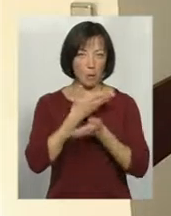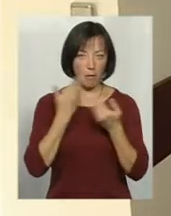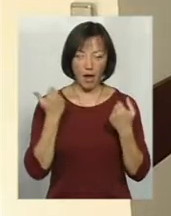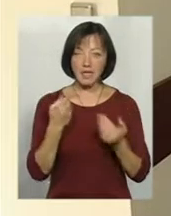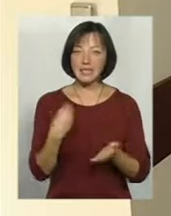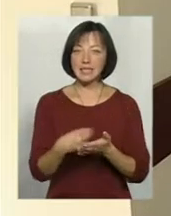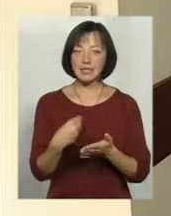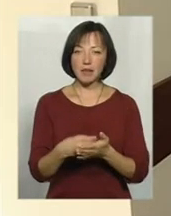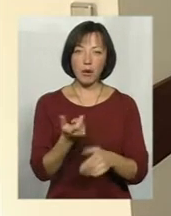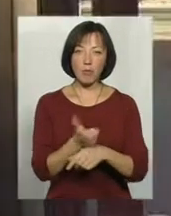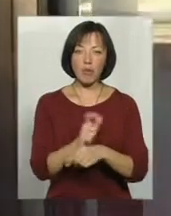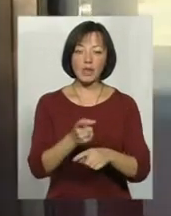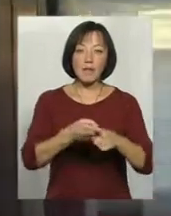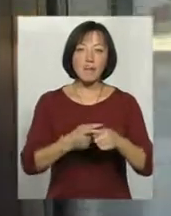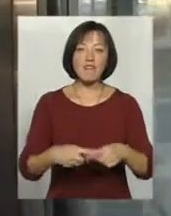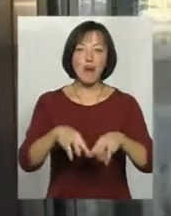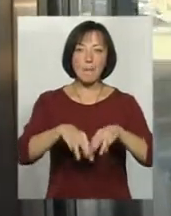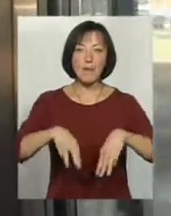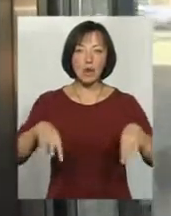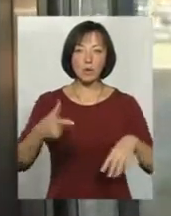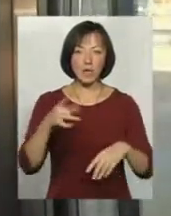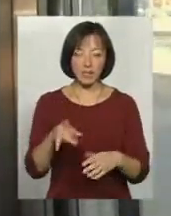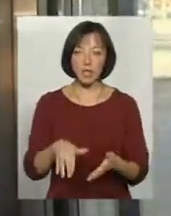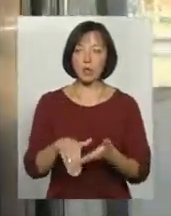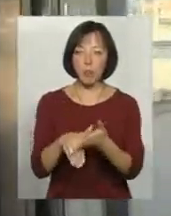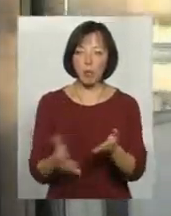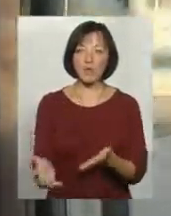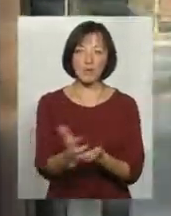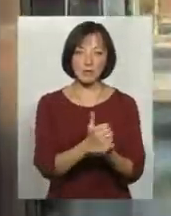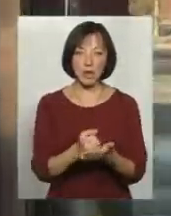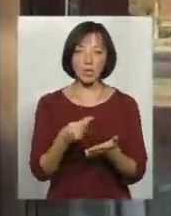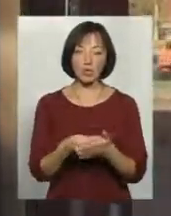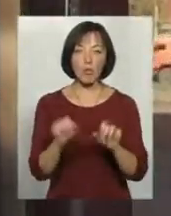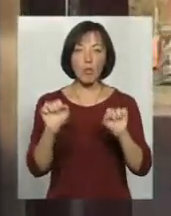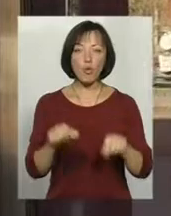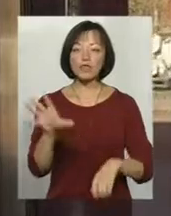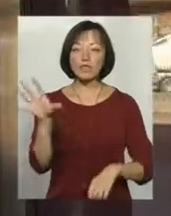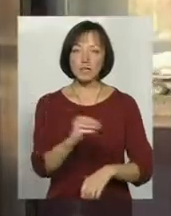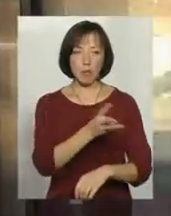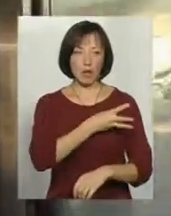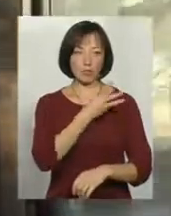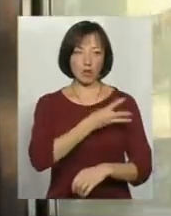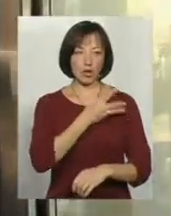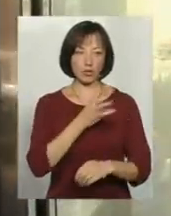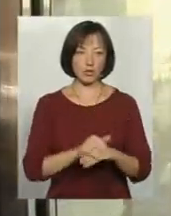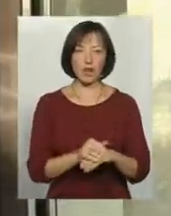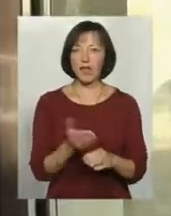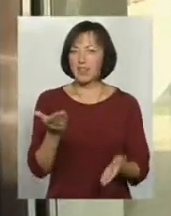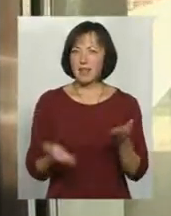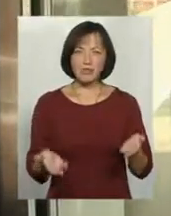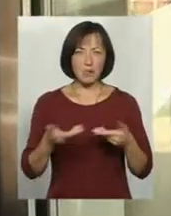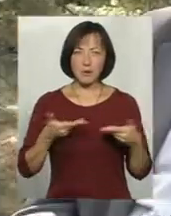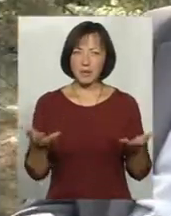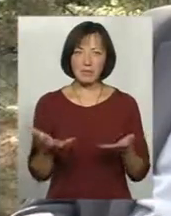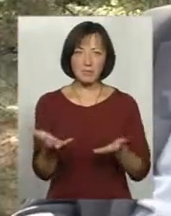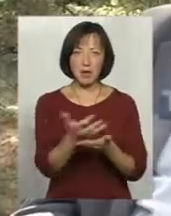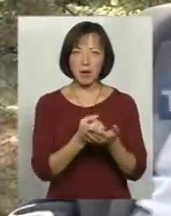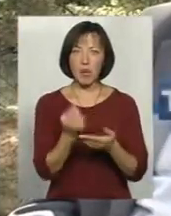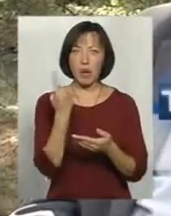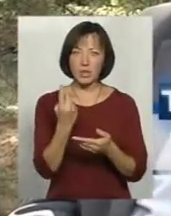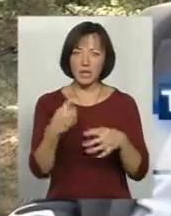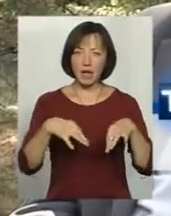Ціна питання – понад півмільйона гривень. Допомогти зібрати цю суму можуть усі бажаючі. То невже ми не зберемо на один